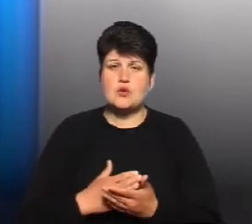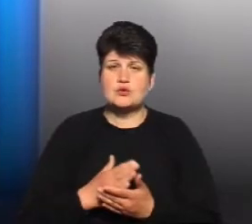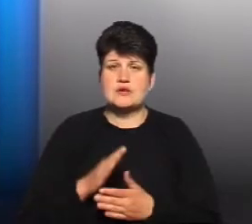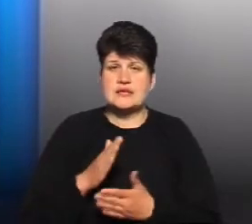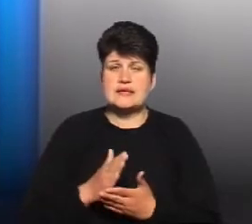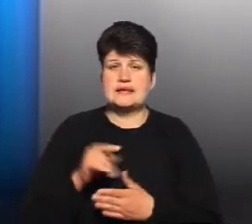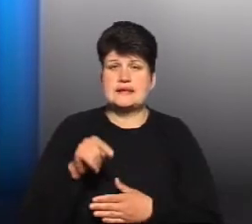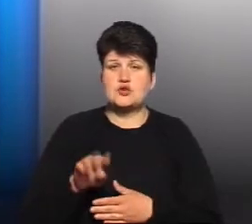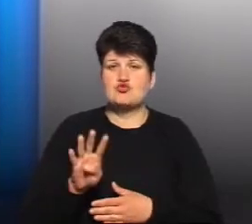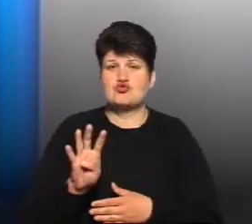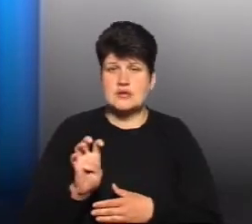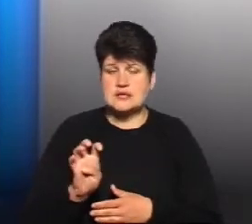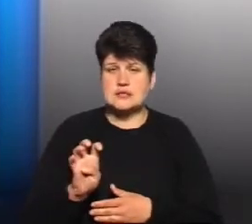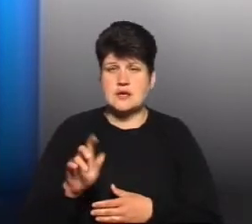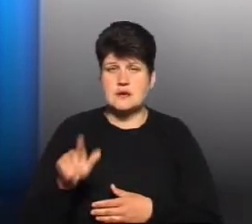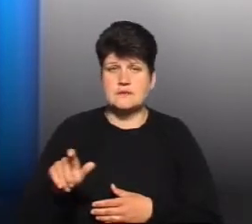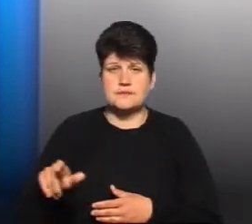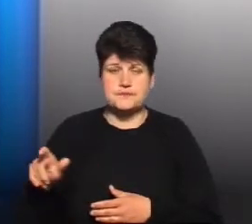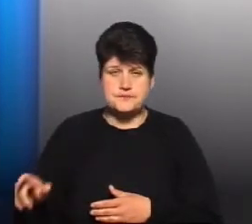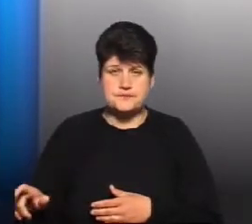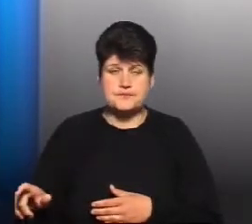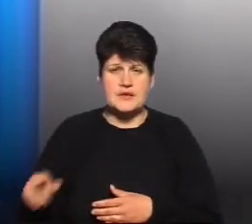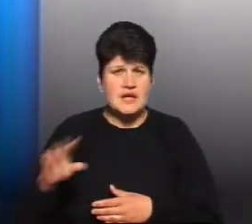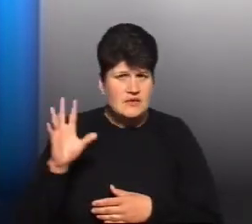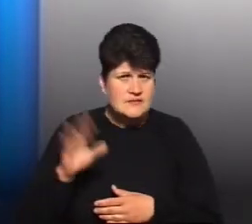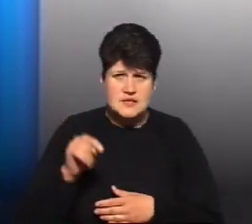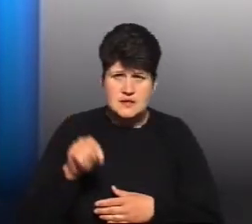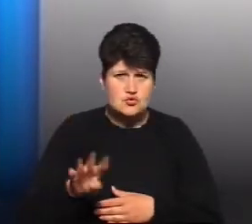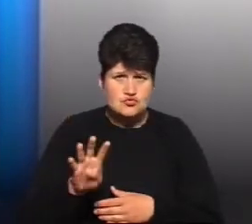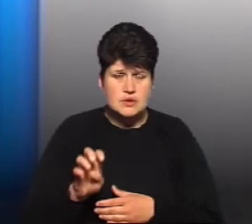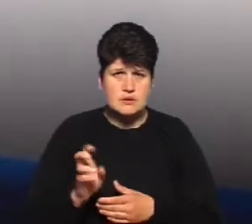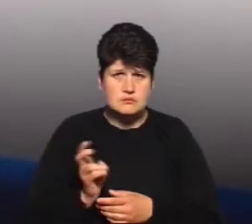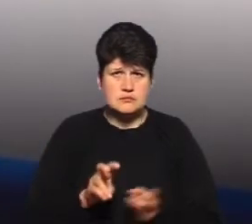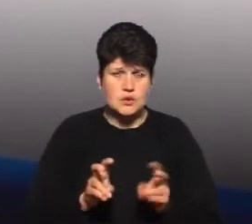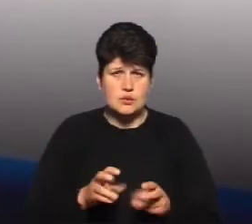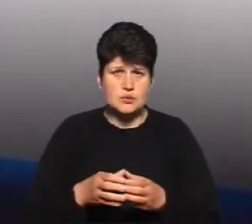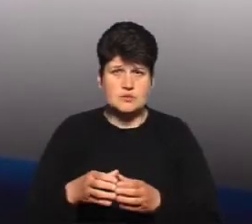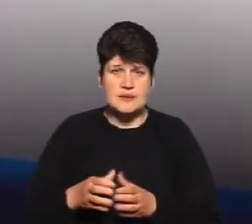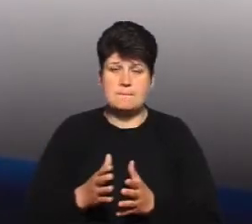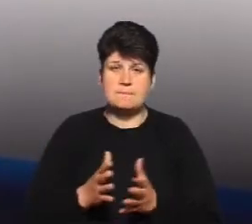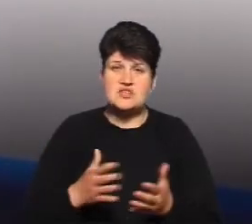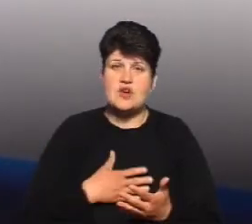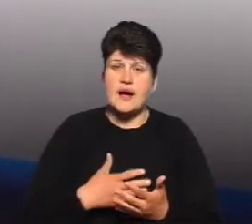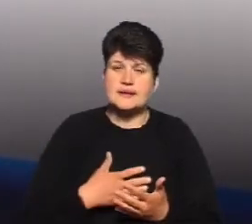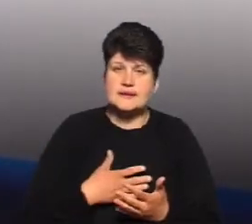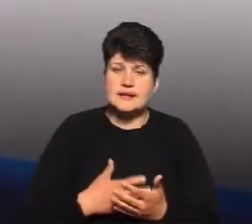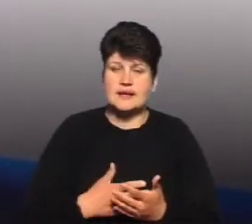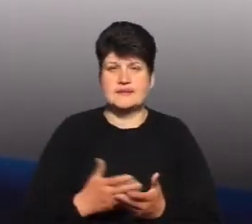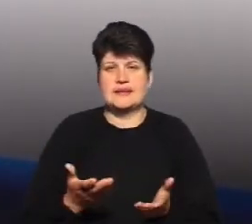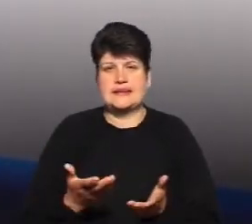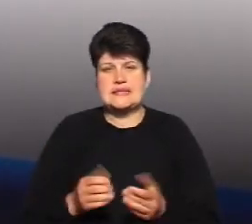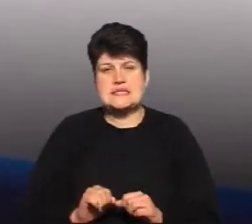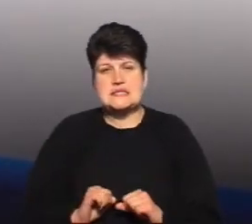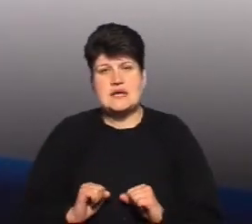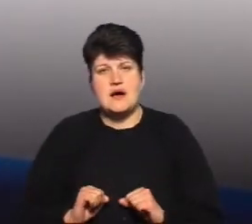1400 осіб, але таких... Всі 1400 от на гуртки ходять? Ні, більш активних у нас таких, які стараються так